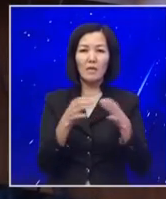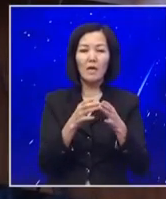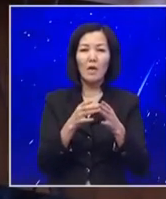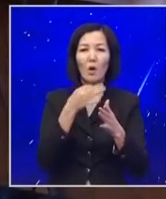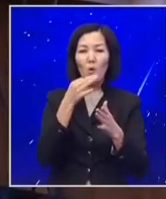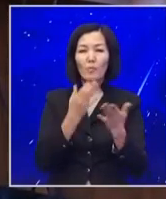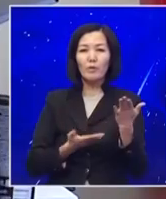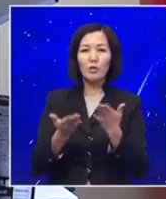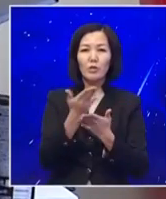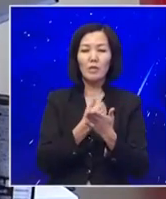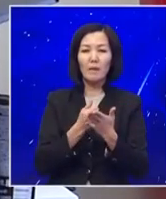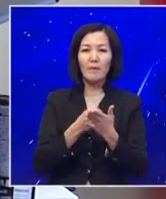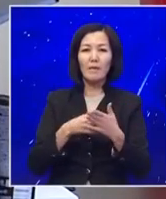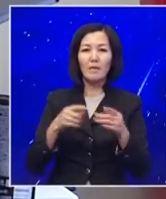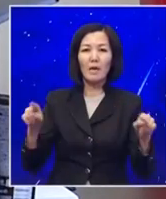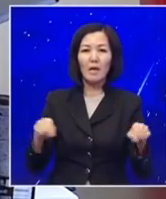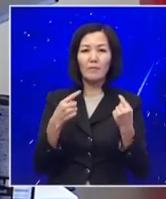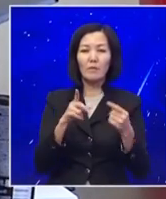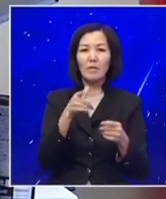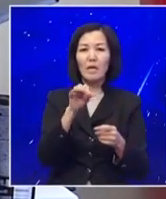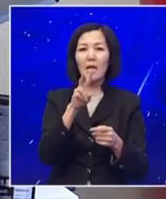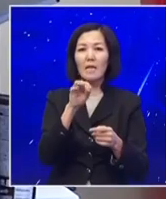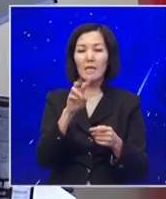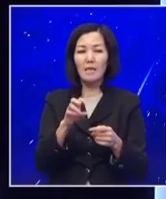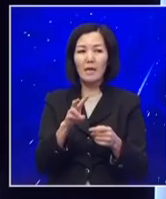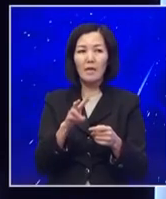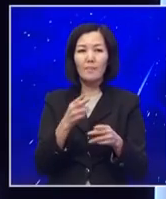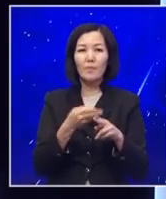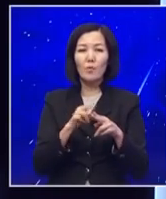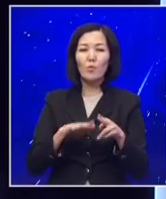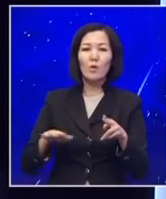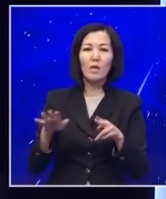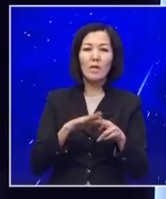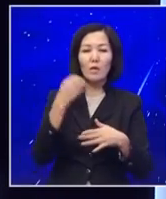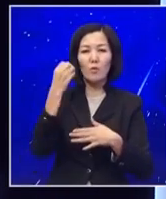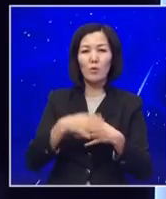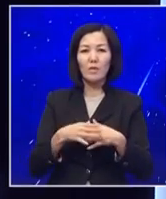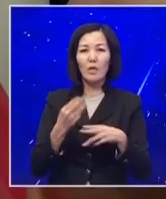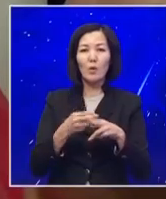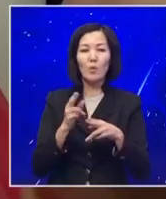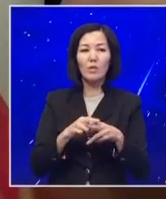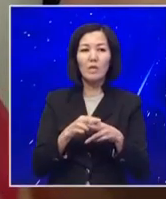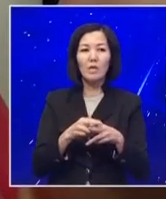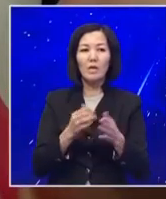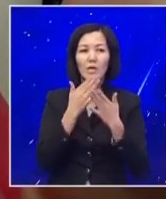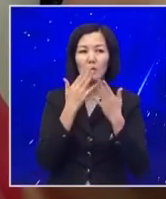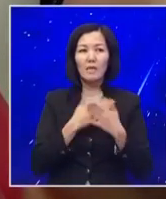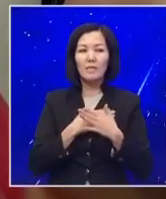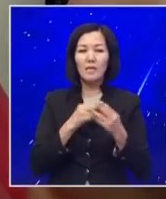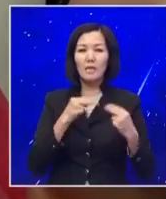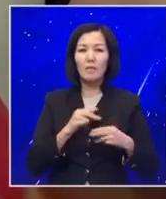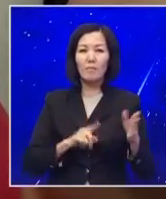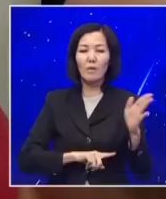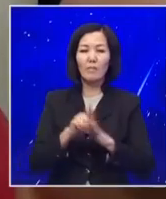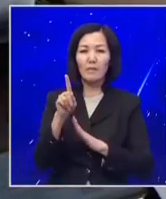жинап, маман ретінде қалыптасуда. Бірі Галина Митковских. Ол үшін өңірлік коммуникация орталығы өте ыстық. Алғашқы еңбек жолын